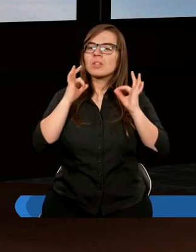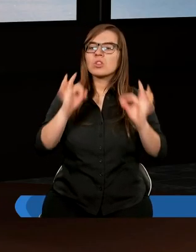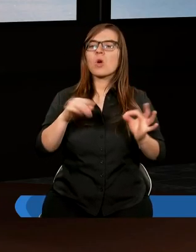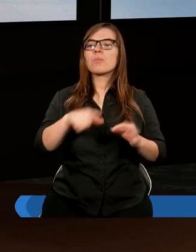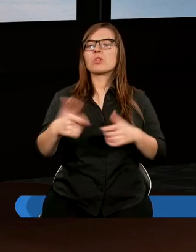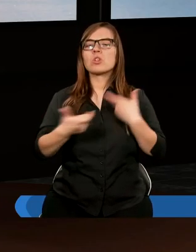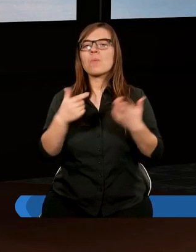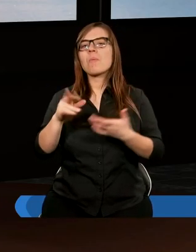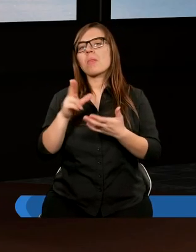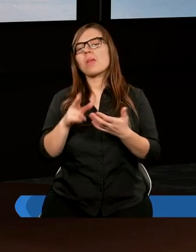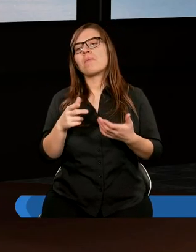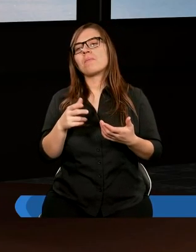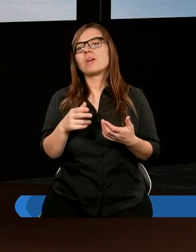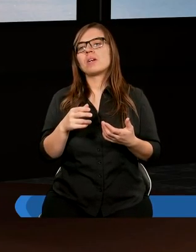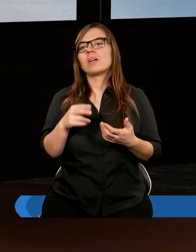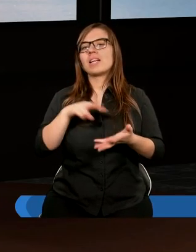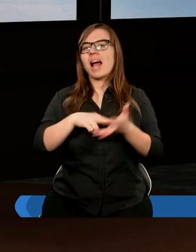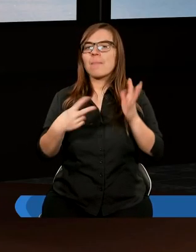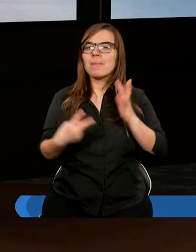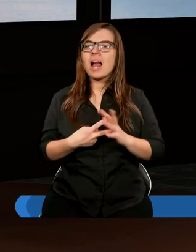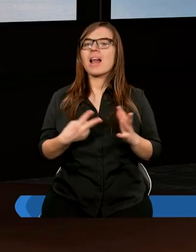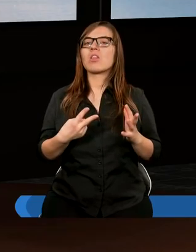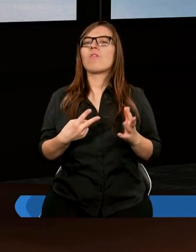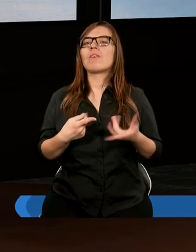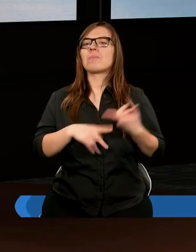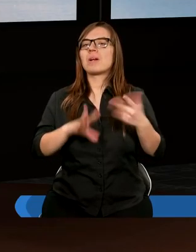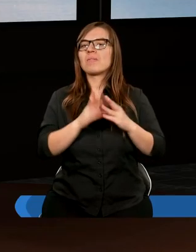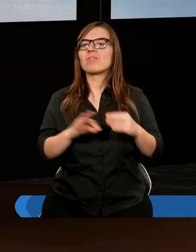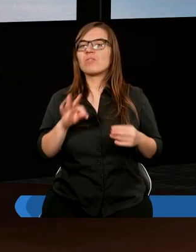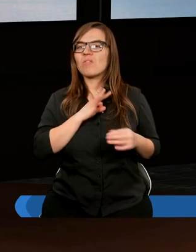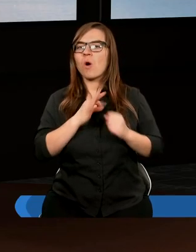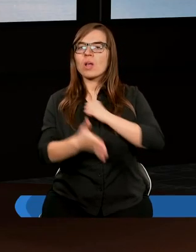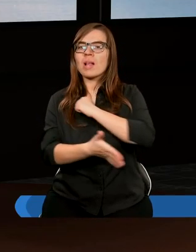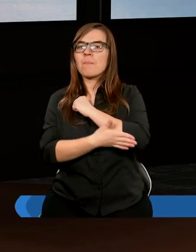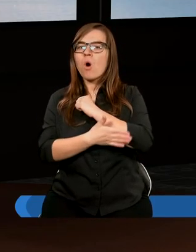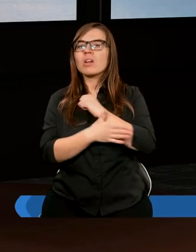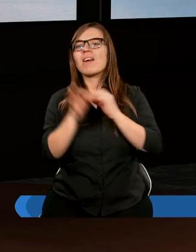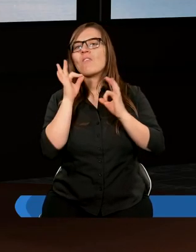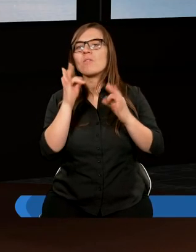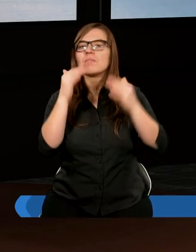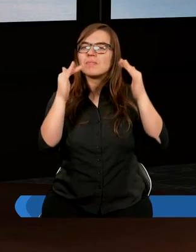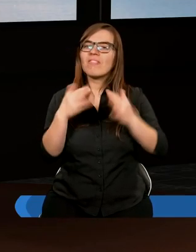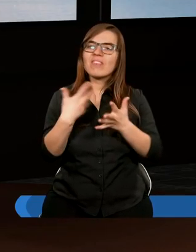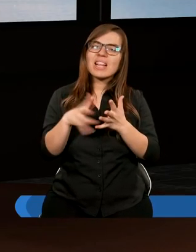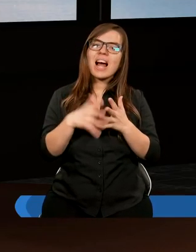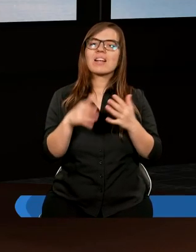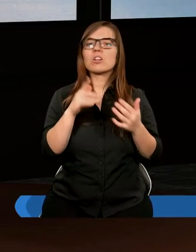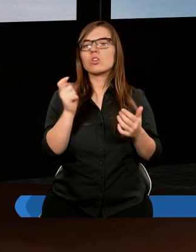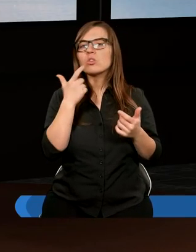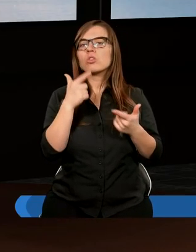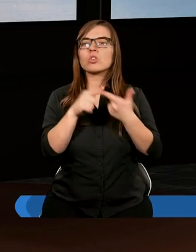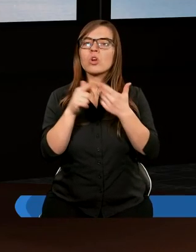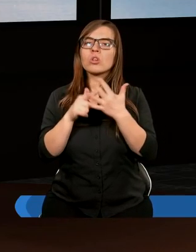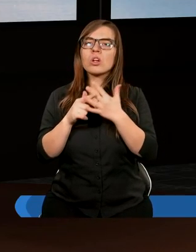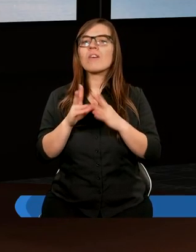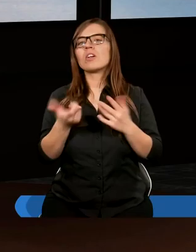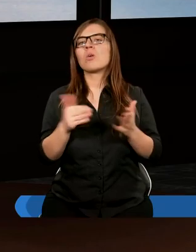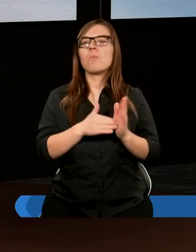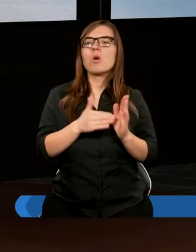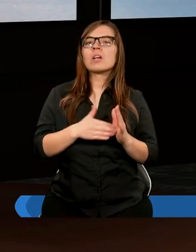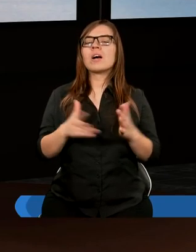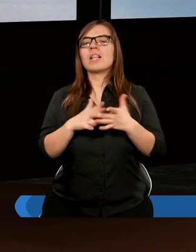to zrobić na piśmie, zaplanować przede wszystkim swoje podstawowe wydatki, czyli pierwsza sprawa na